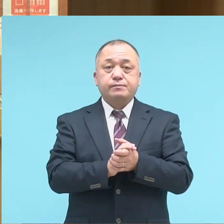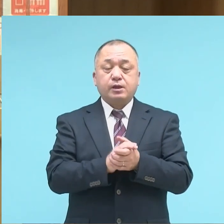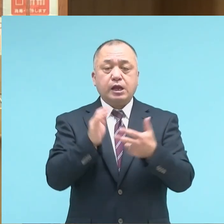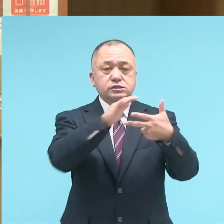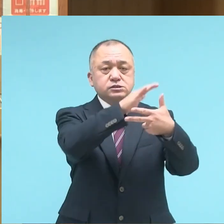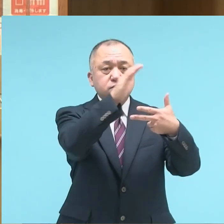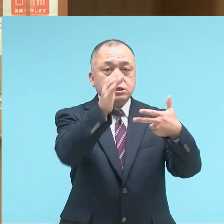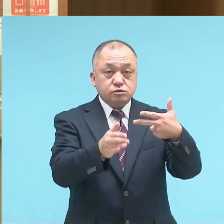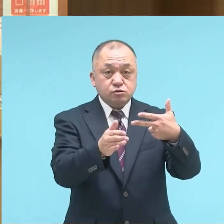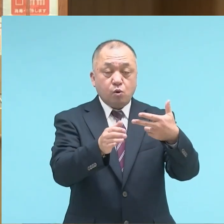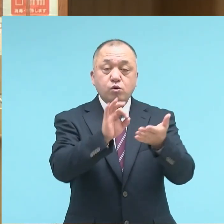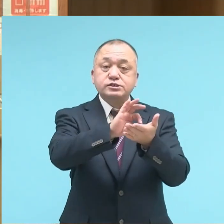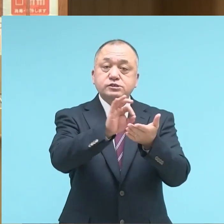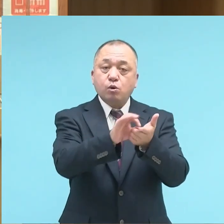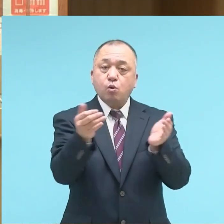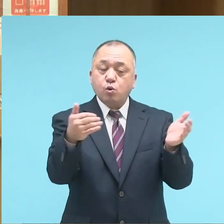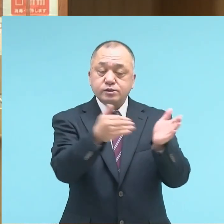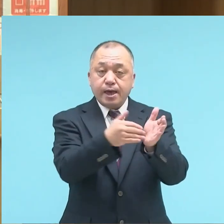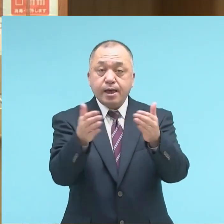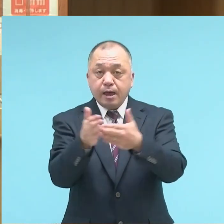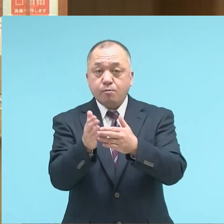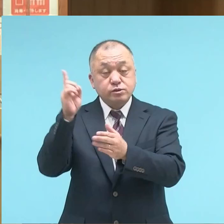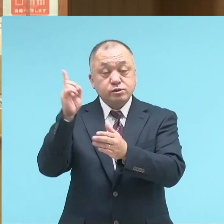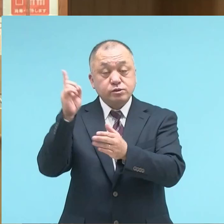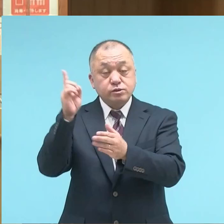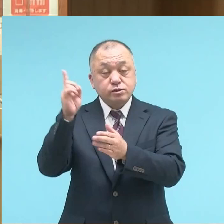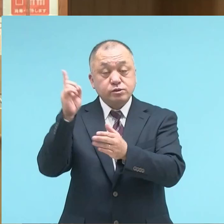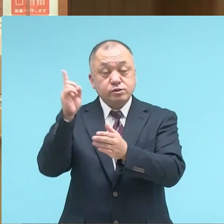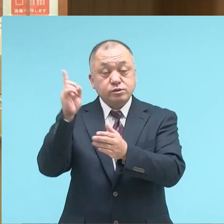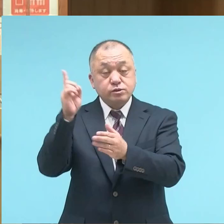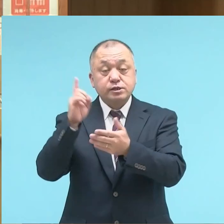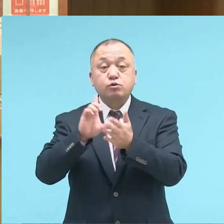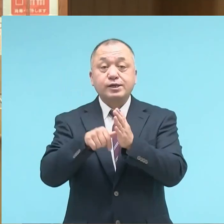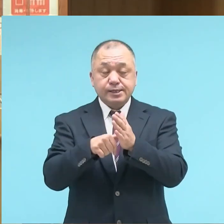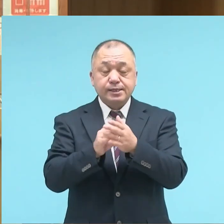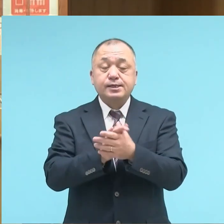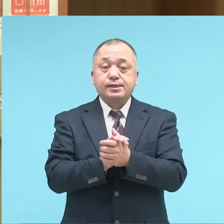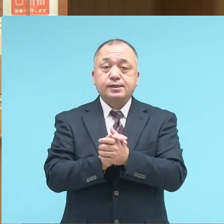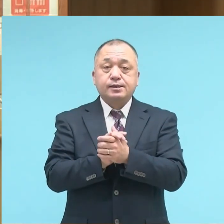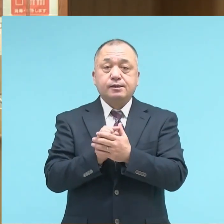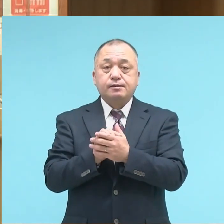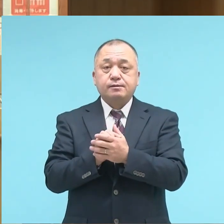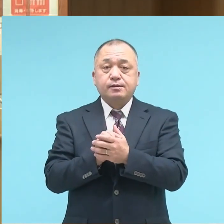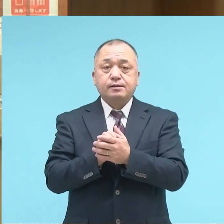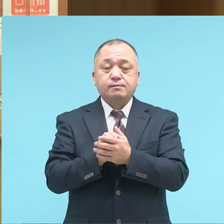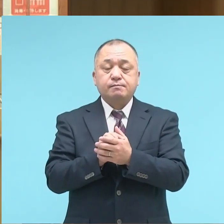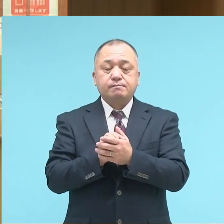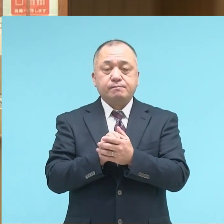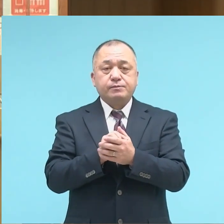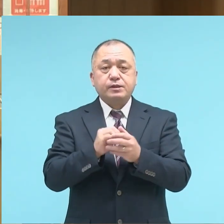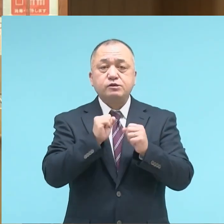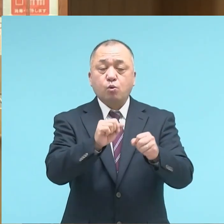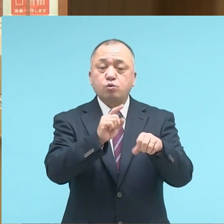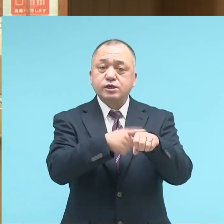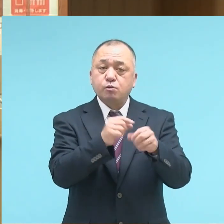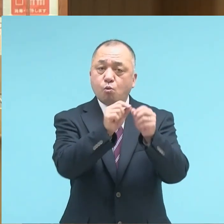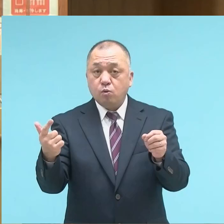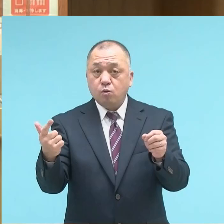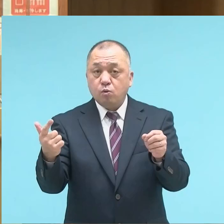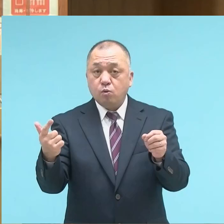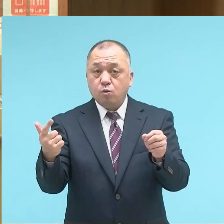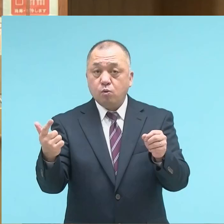施設の使用宣言など、まあ、そういったものをお願いをしたときにも、まあ、その実効性の問題ですとか、まあ、そういったこと